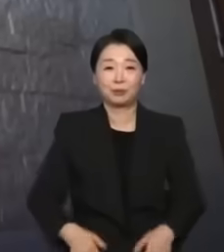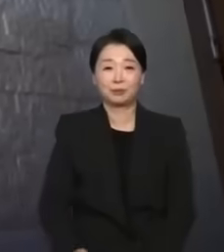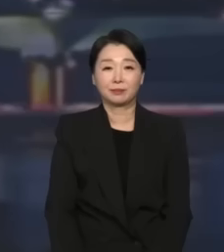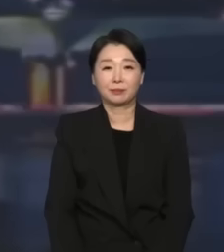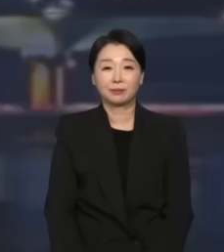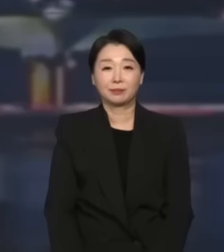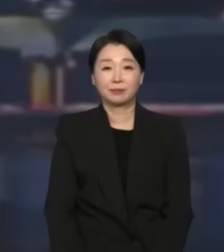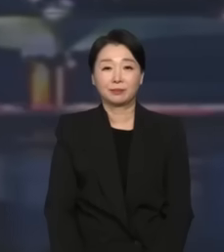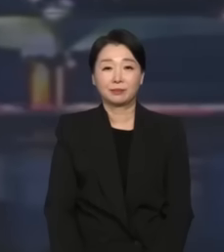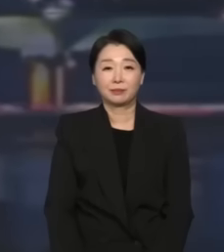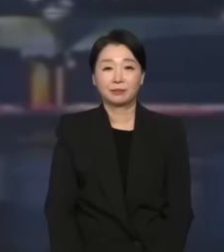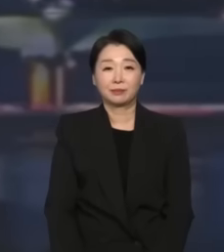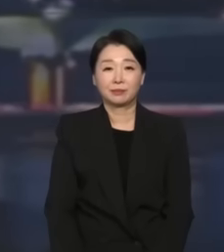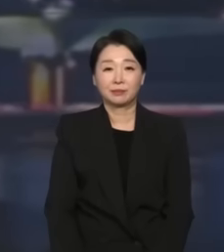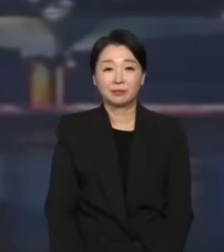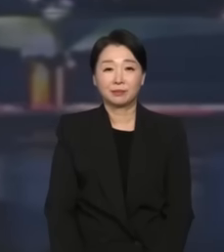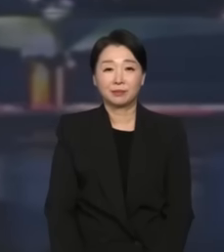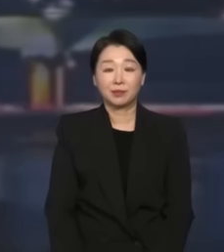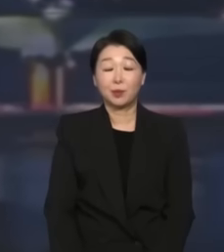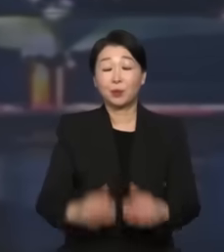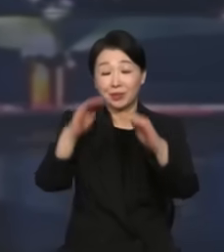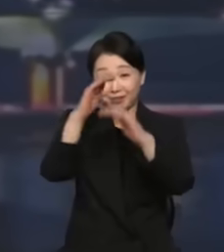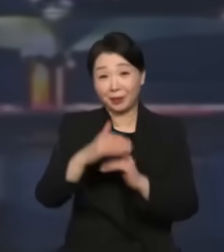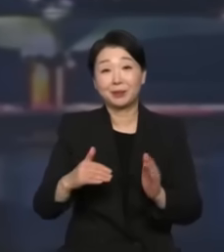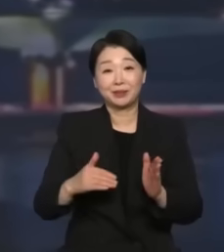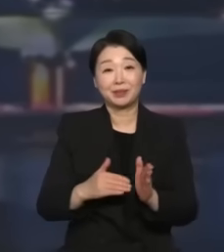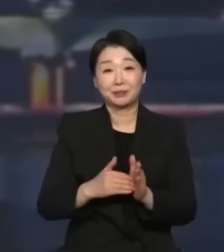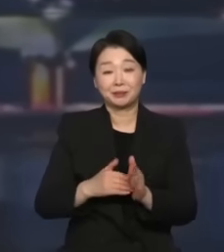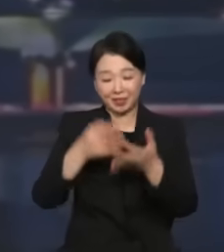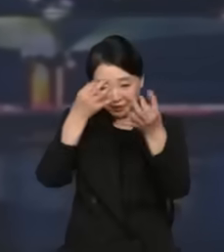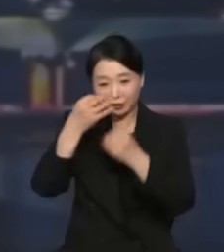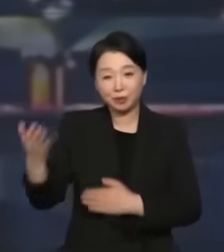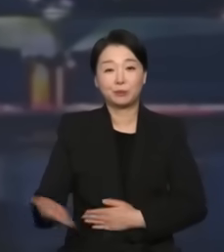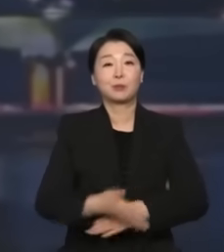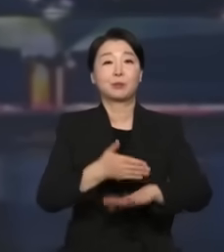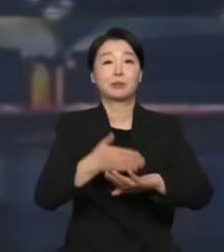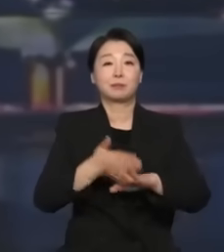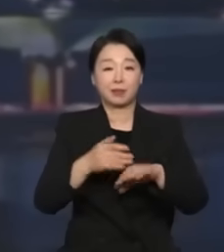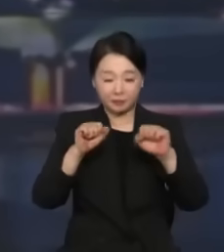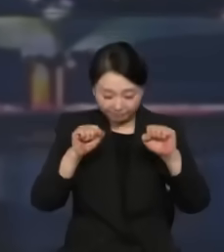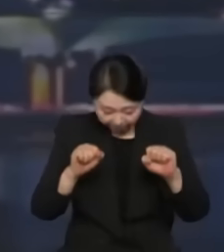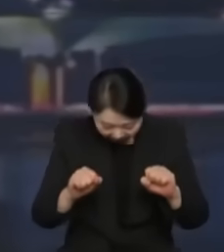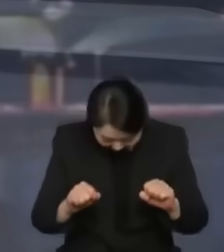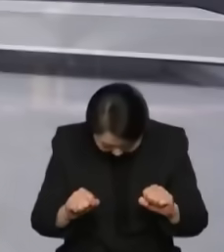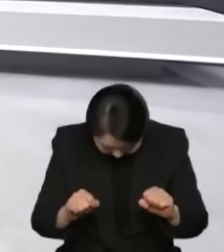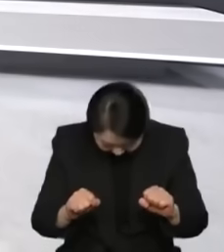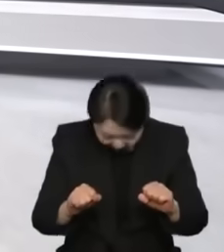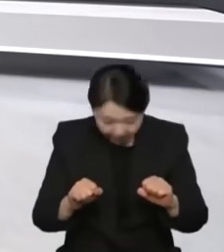뉴스룸이 준비한 소식은 여기까지입니다. 시청해주신 여러분 고맙습니다.